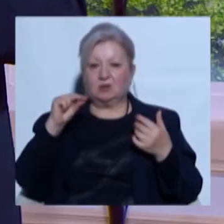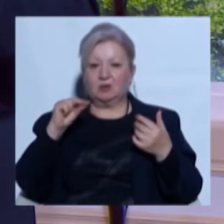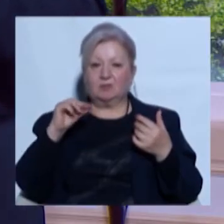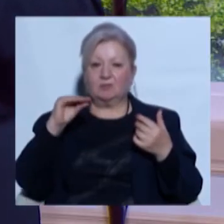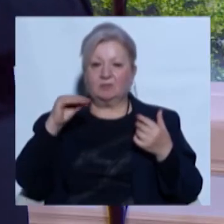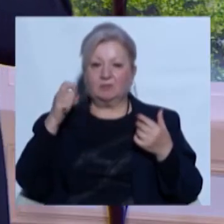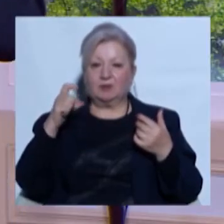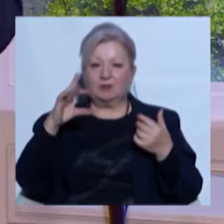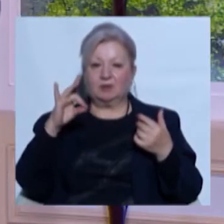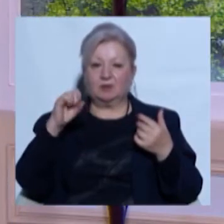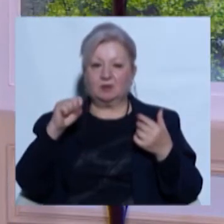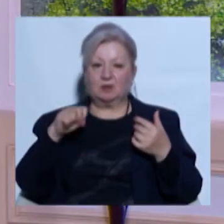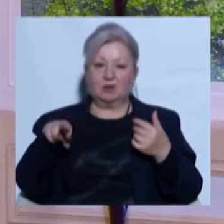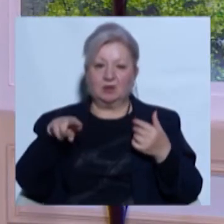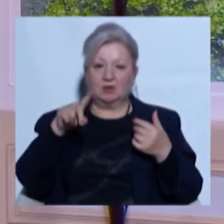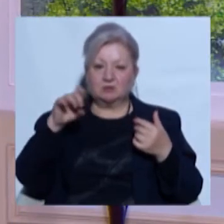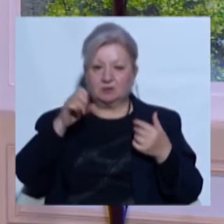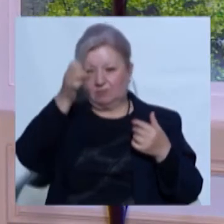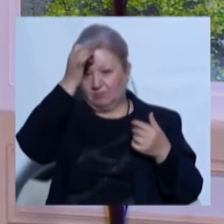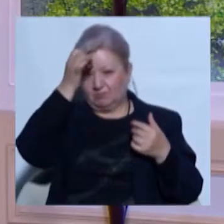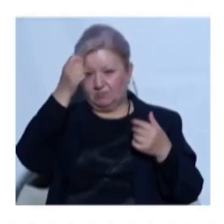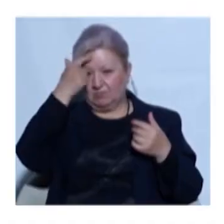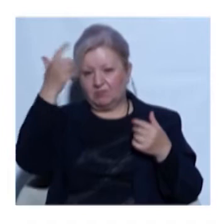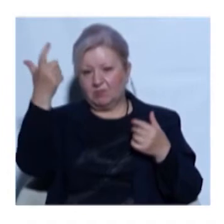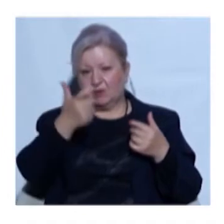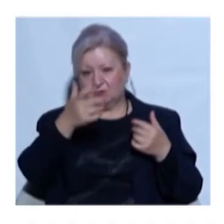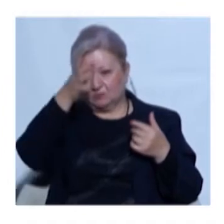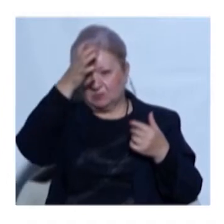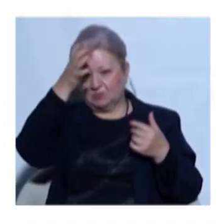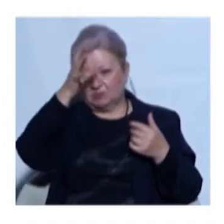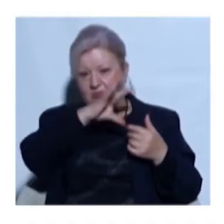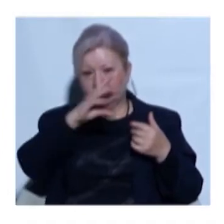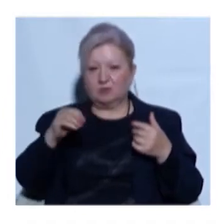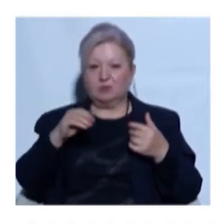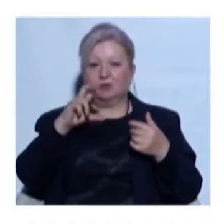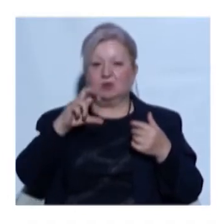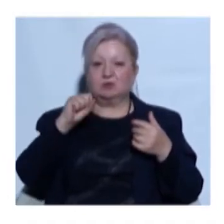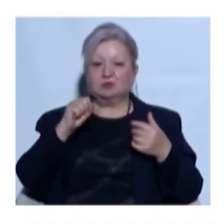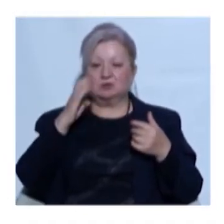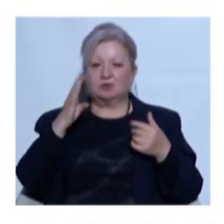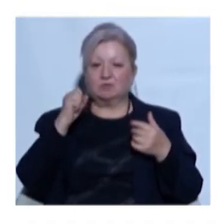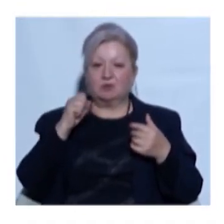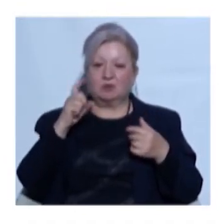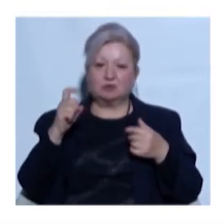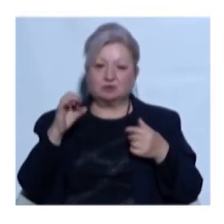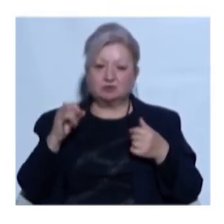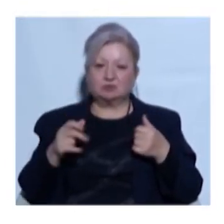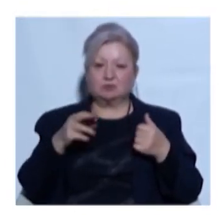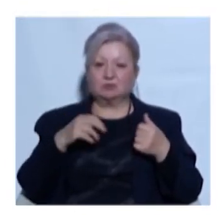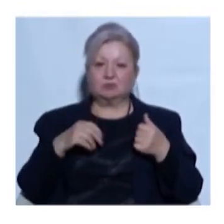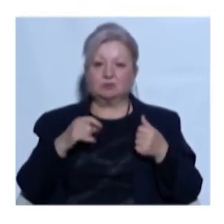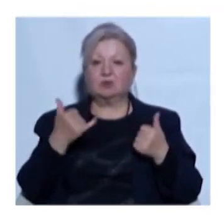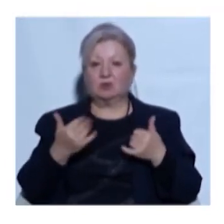Matan ertat, didi metsnierebi Mikhail Tamarashvili da Ivane Javakhishvili. Da upro